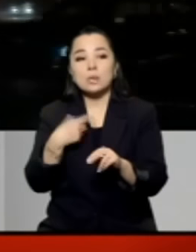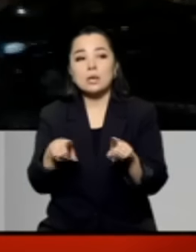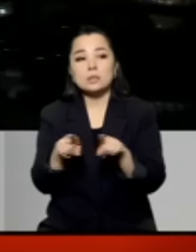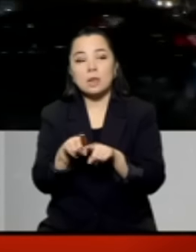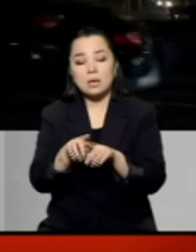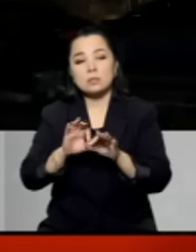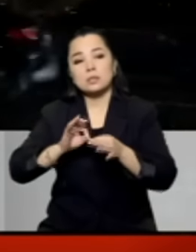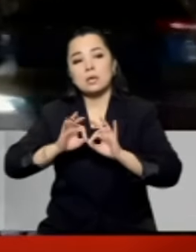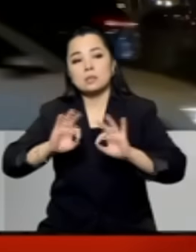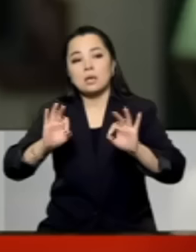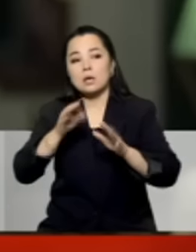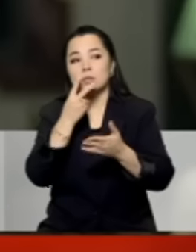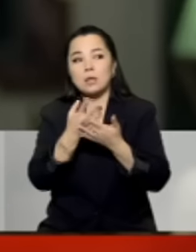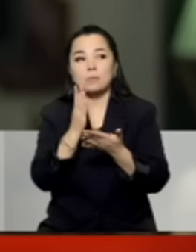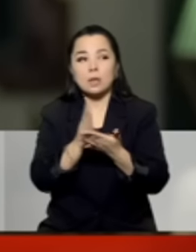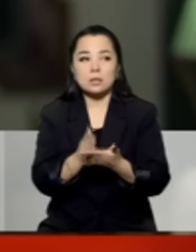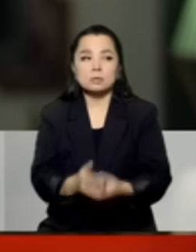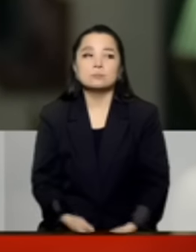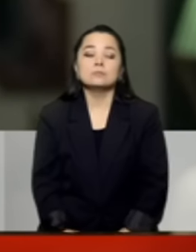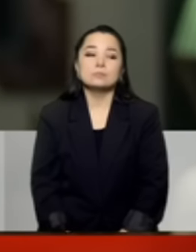өз айтатынын ескертті.